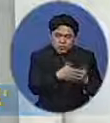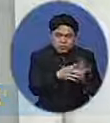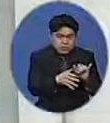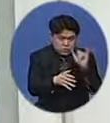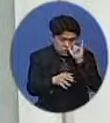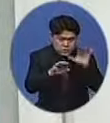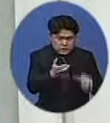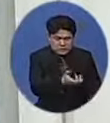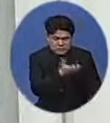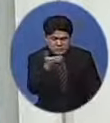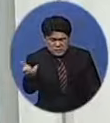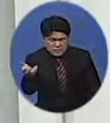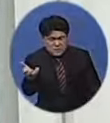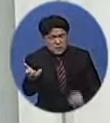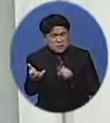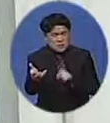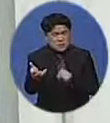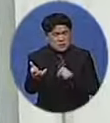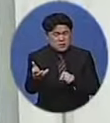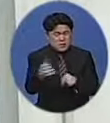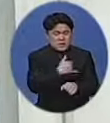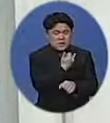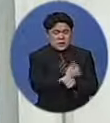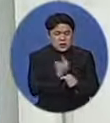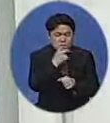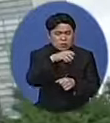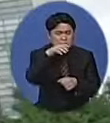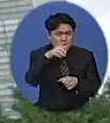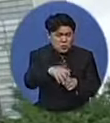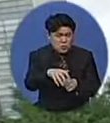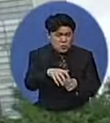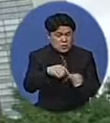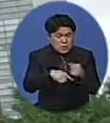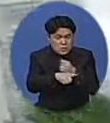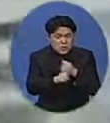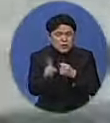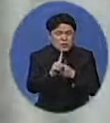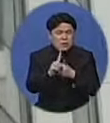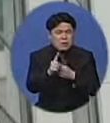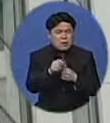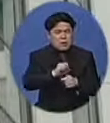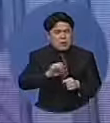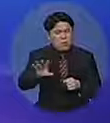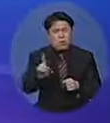경우 인권의 최후 보루라는 상징성이 퇴색될 것이라고 우려했습니다.